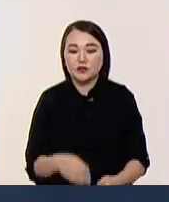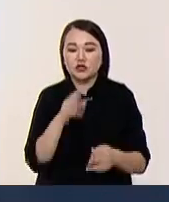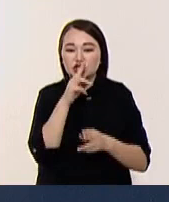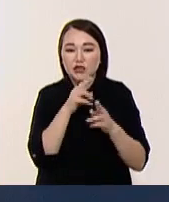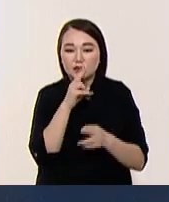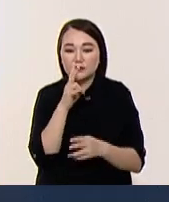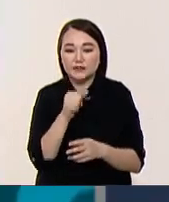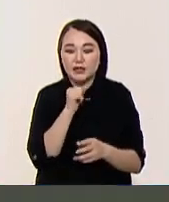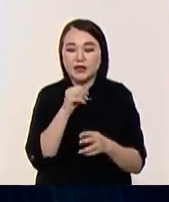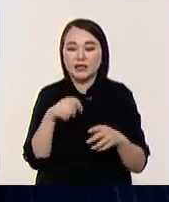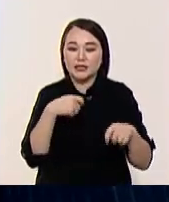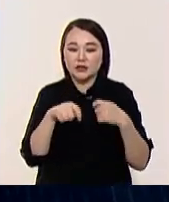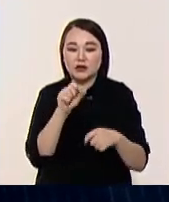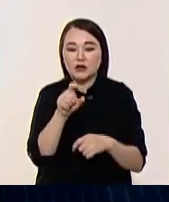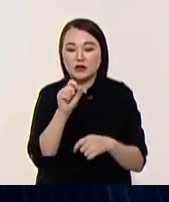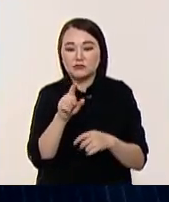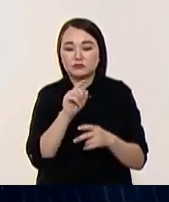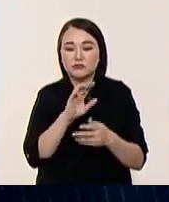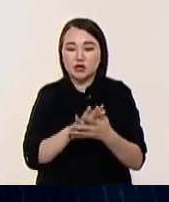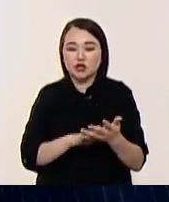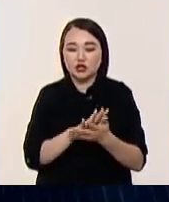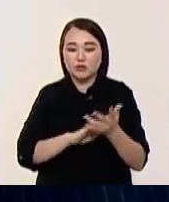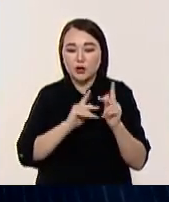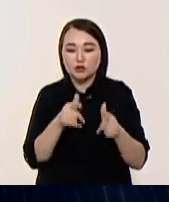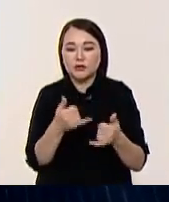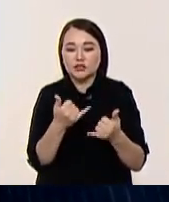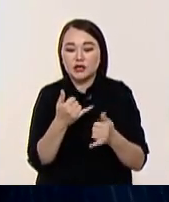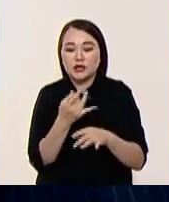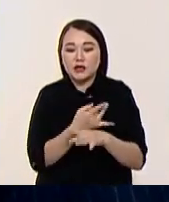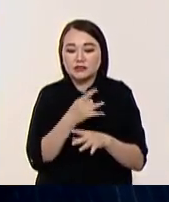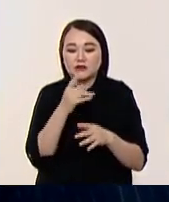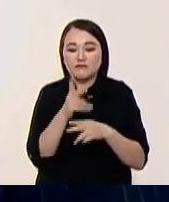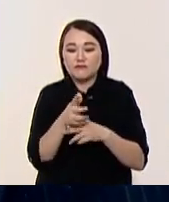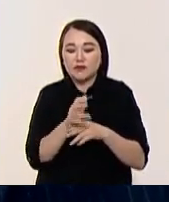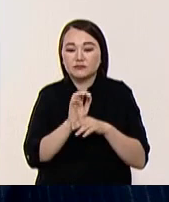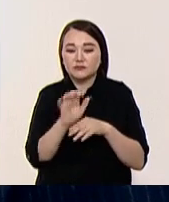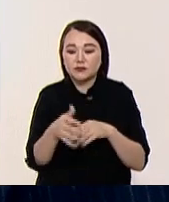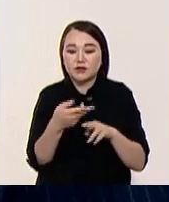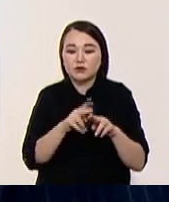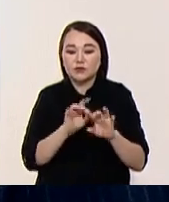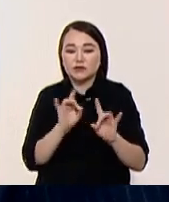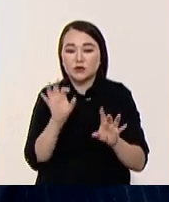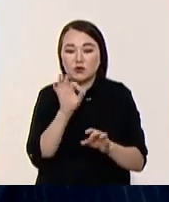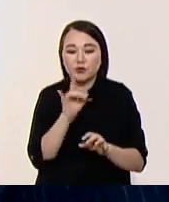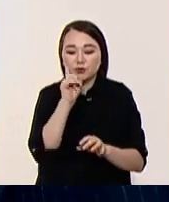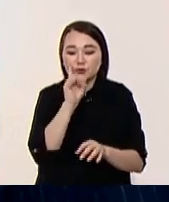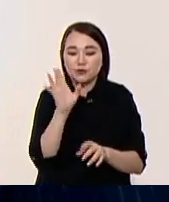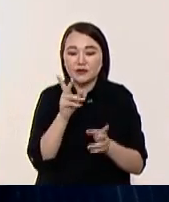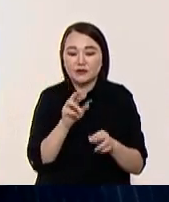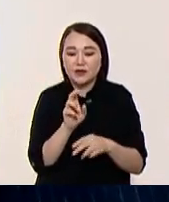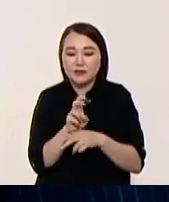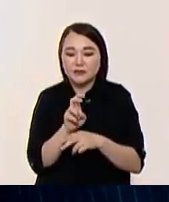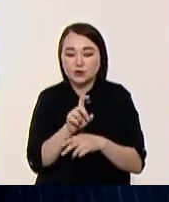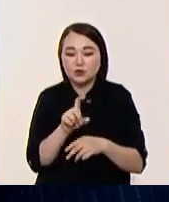Жалобы на рынок Алтын-Орда продолжают поступать. На этот раз зрители прислали видео, в котором рассказывают о неудобствах для